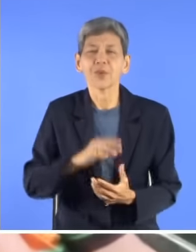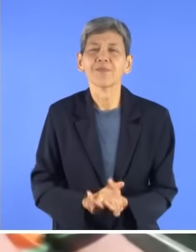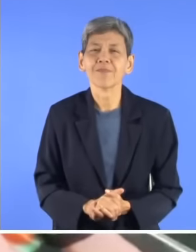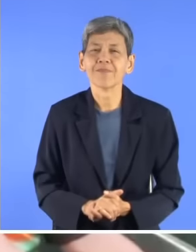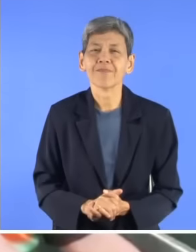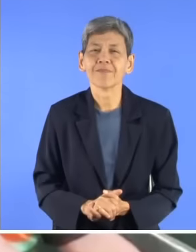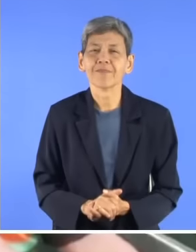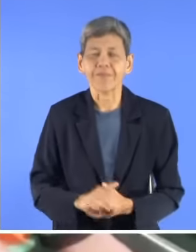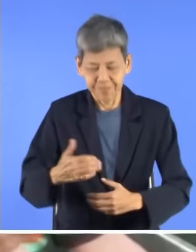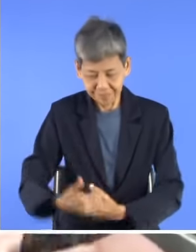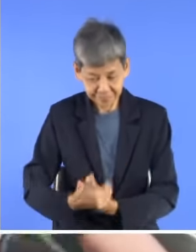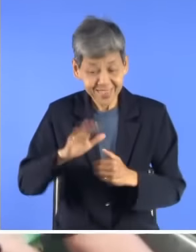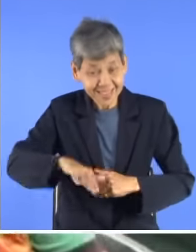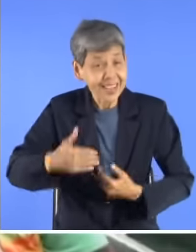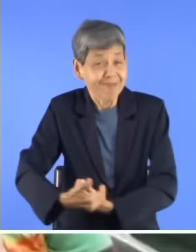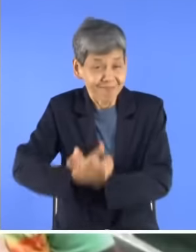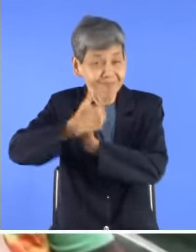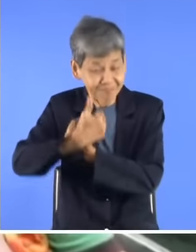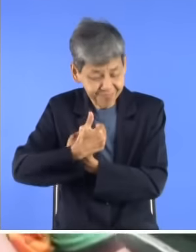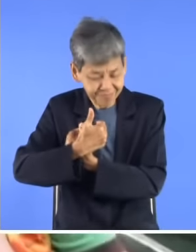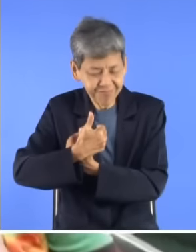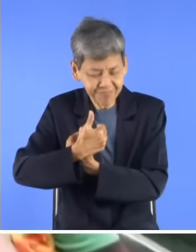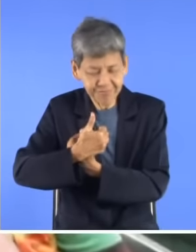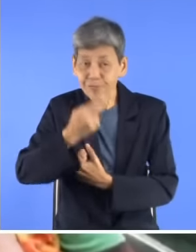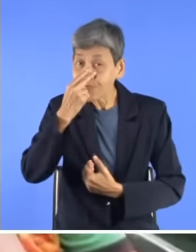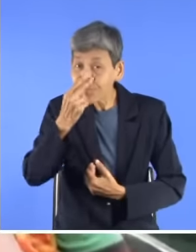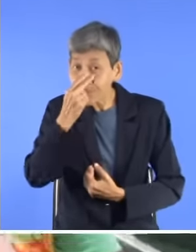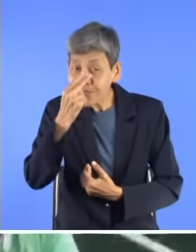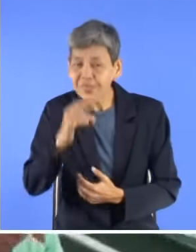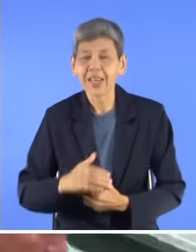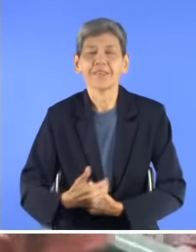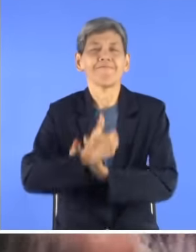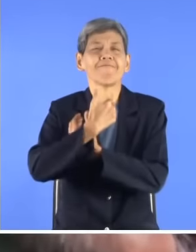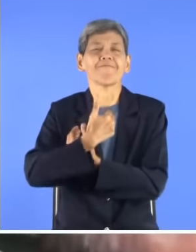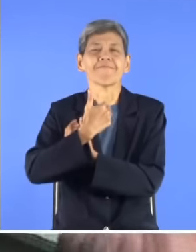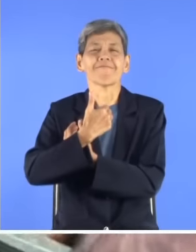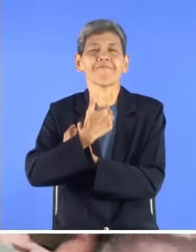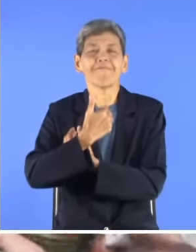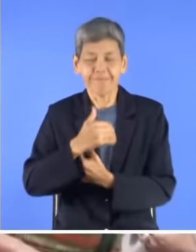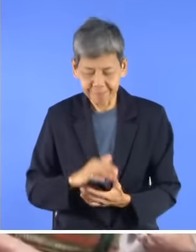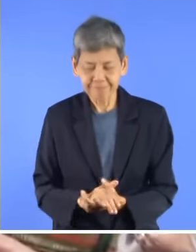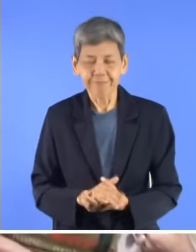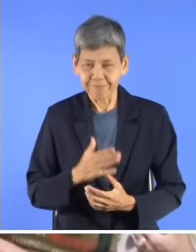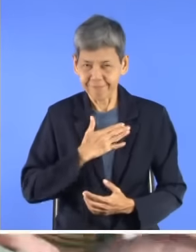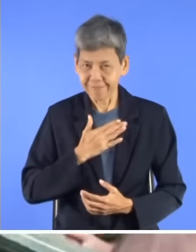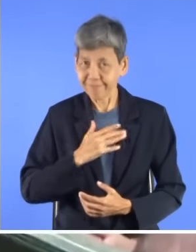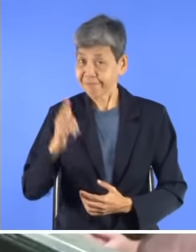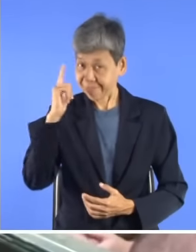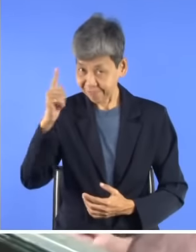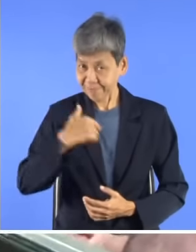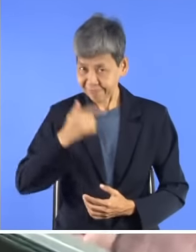นี่นะอุ้มเด็กนะที่มารอต้อนรับนี่มาเจ้าหนูรู้จักลุงไหมล่ะเนี่ยลุงทักษิณนะเ